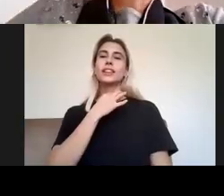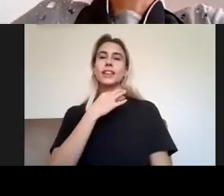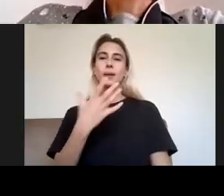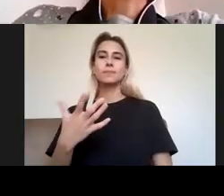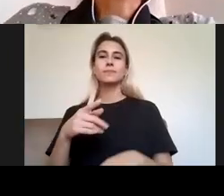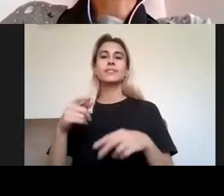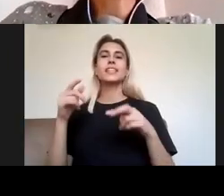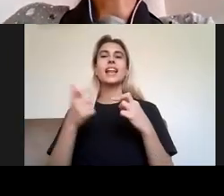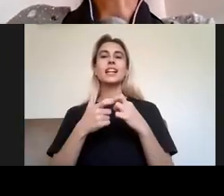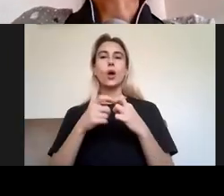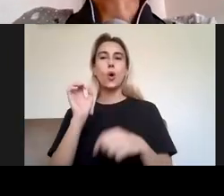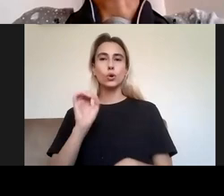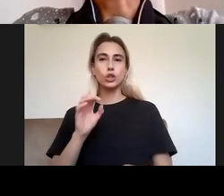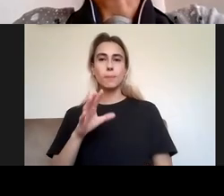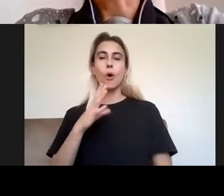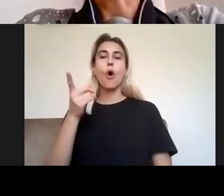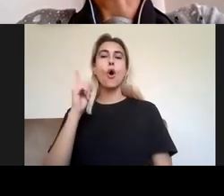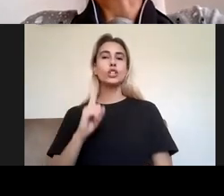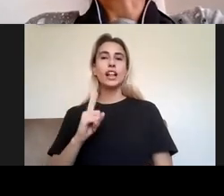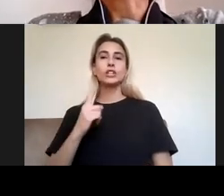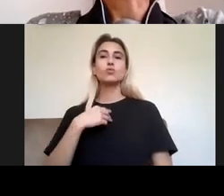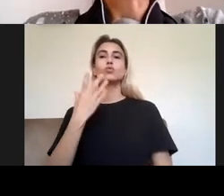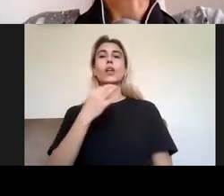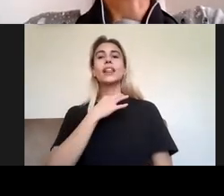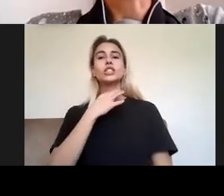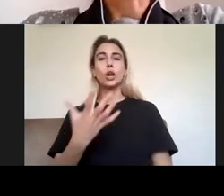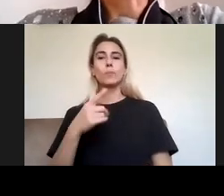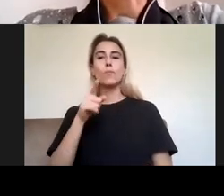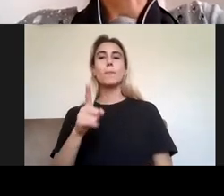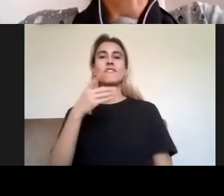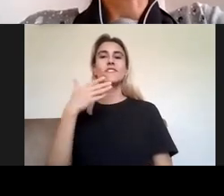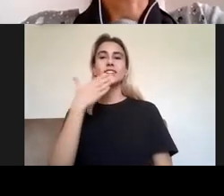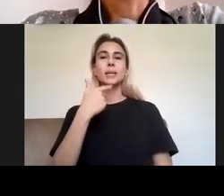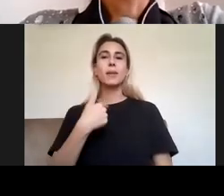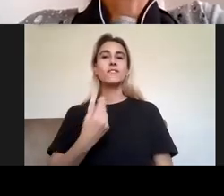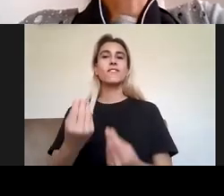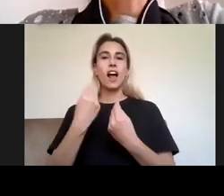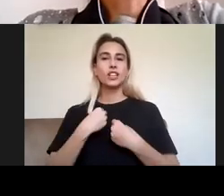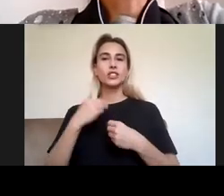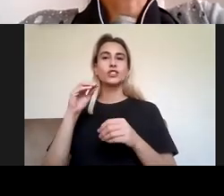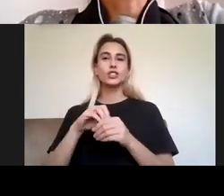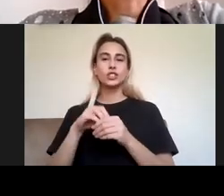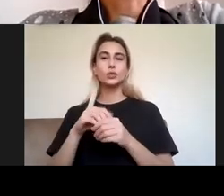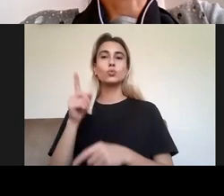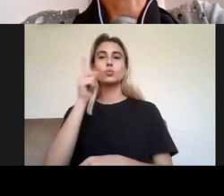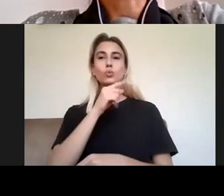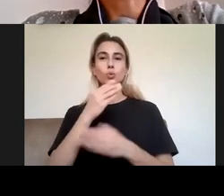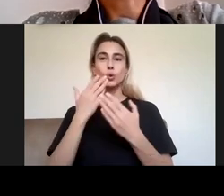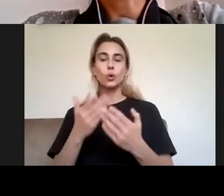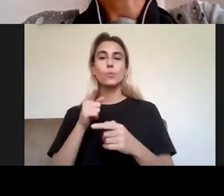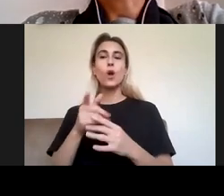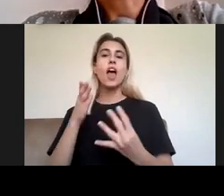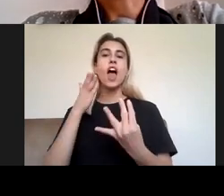Hocam. Öncelikle çok teşekkürlerimi sunuyorum böyle bir fırsatı bana sunduğunuz için. Çünkü bu